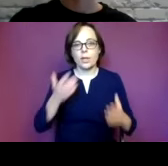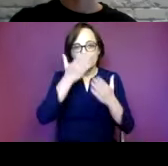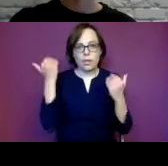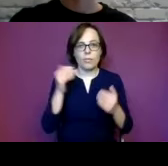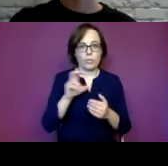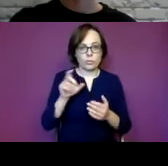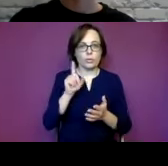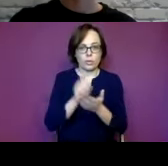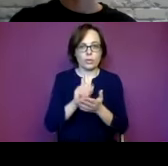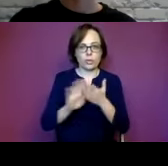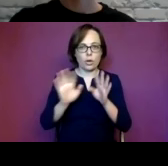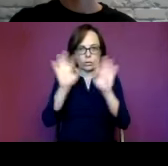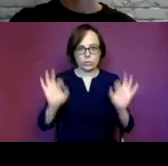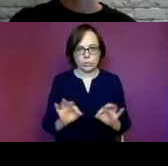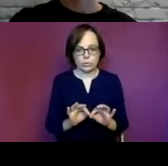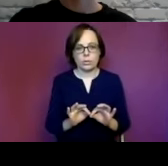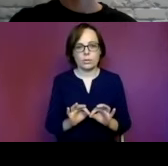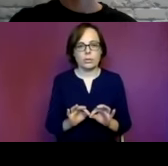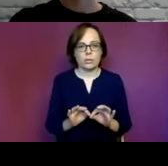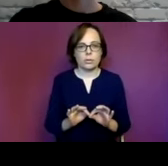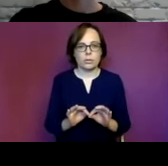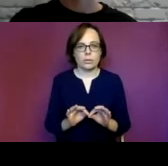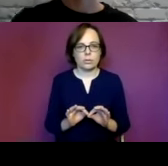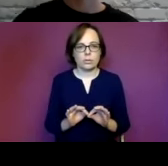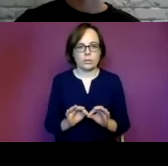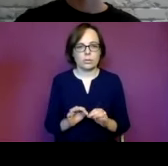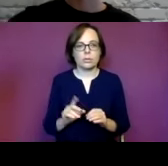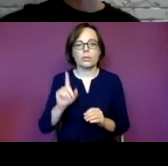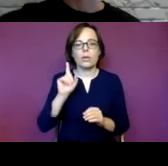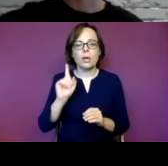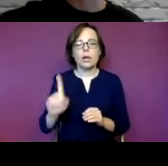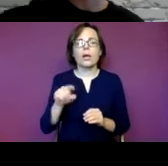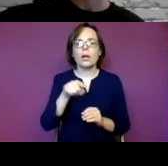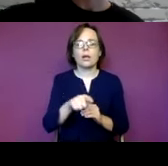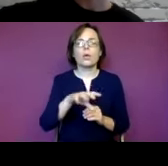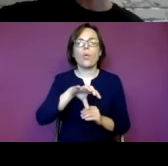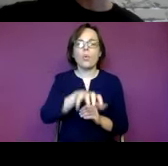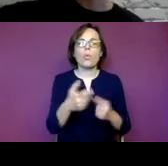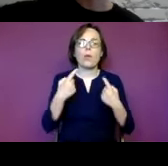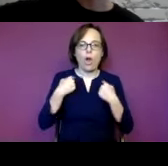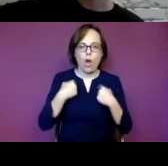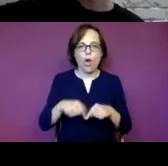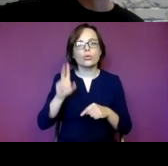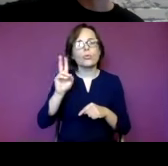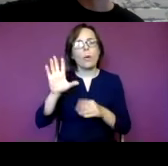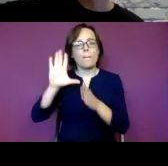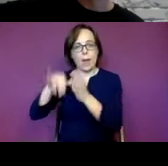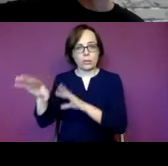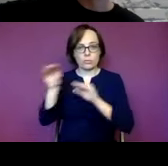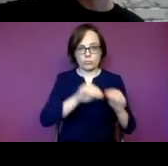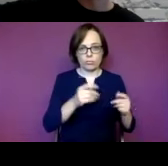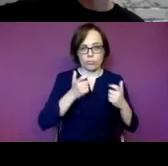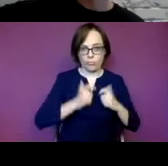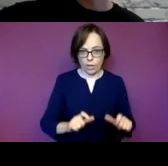uogólniania, o ten wpływ, tak, jakby tej grupy osób, które z miasta przyjeżdżają na wieś, na kształt